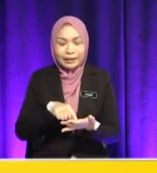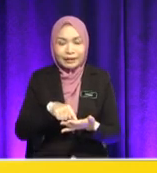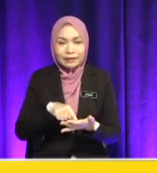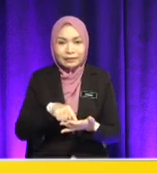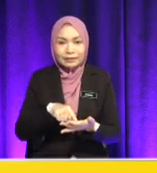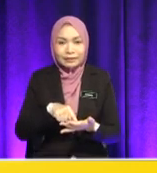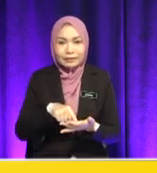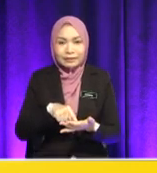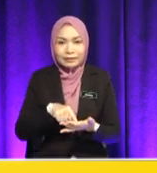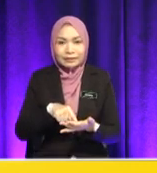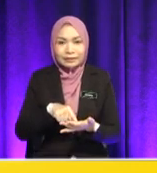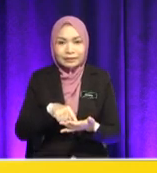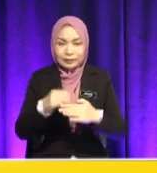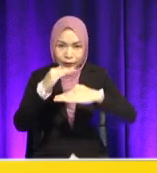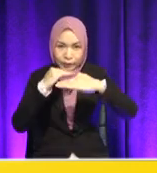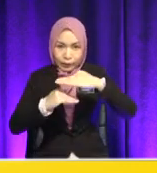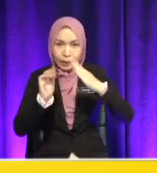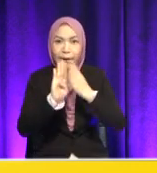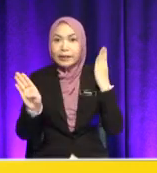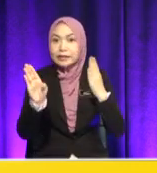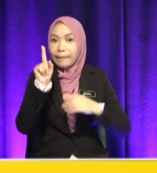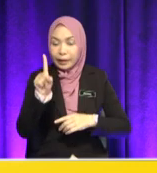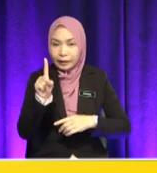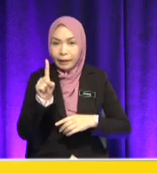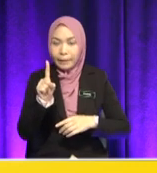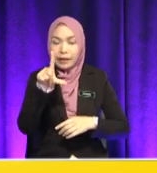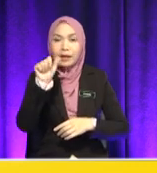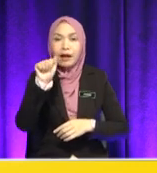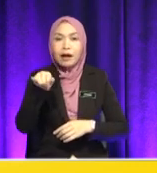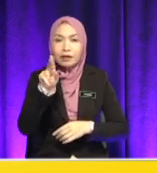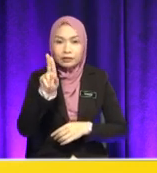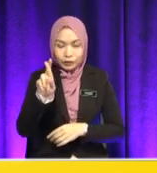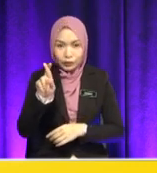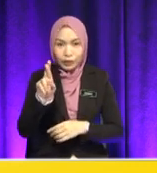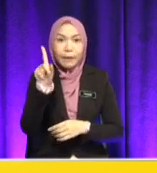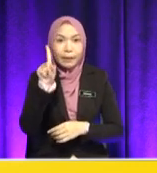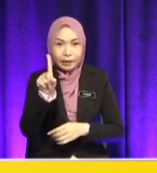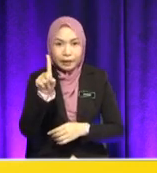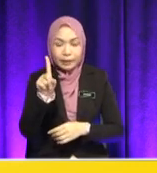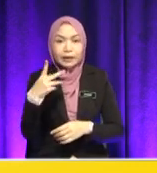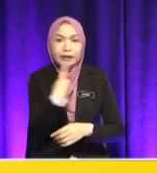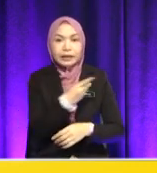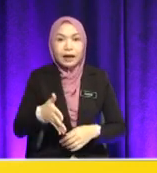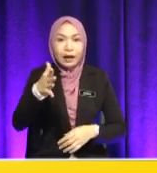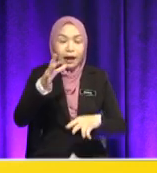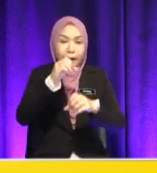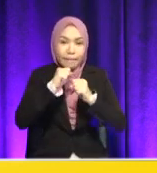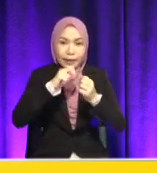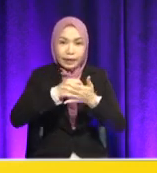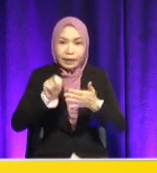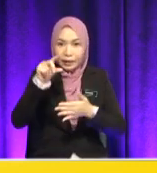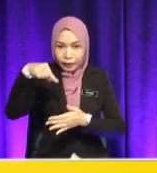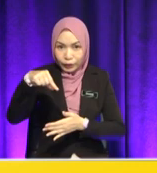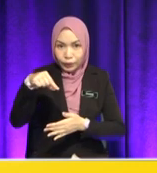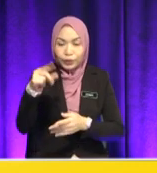untuk di bawah baris pertama laju pertama nilai Q Diharapkan dengan